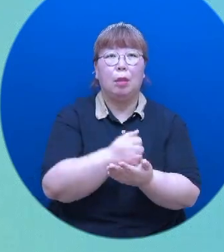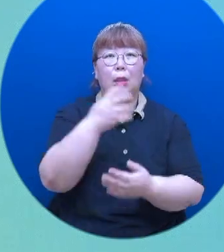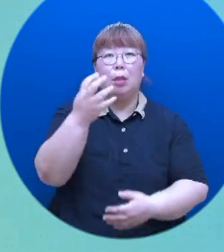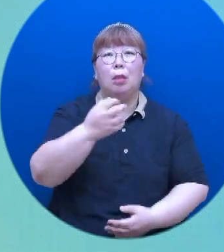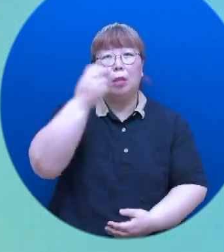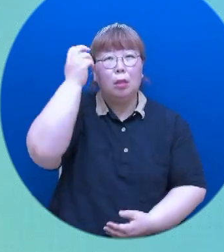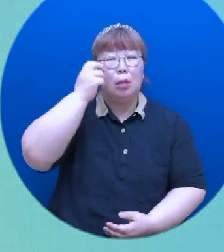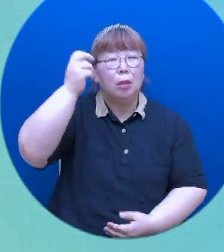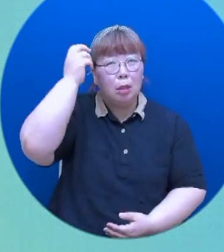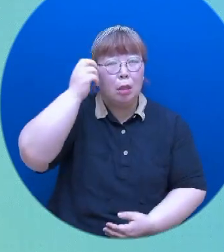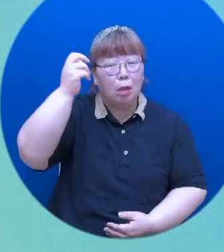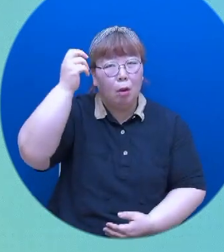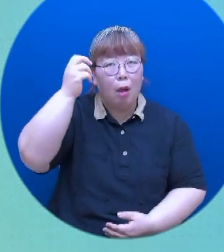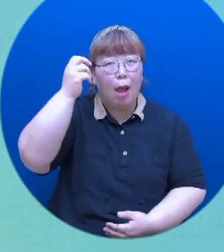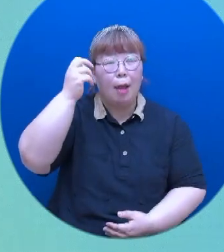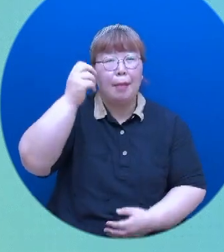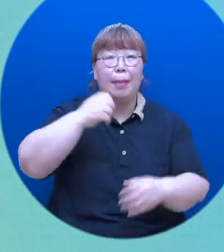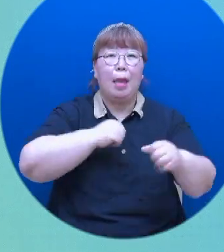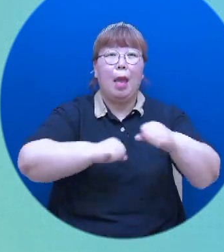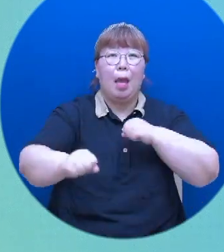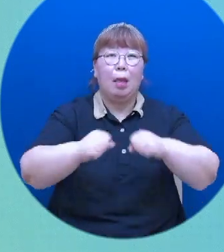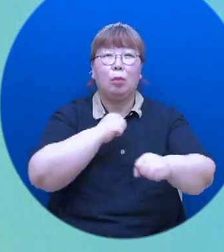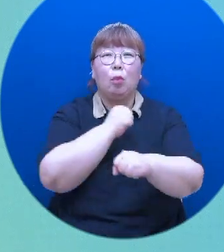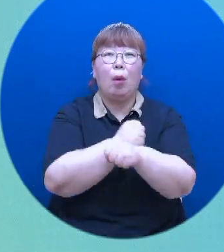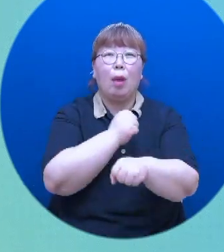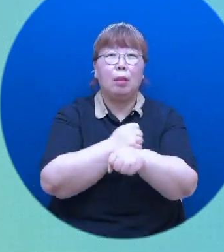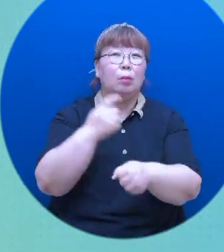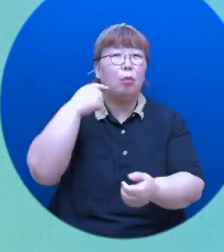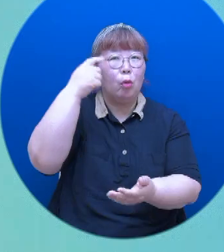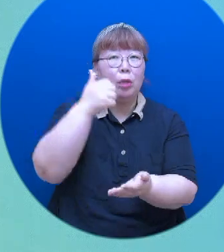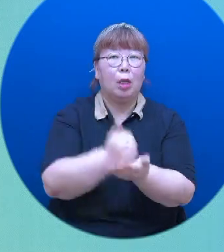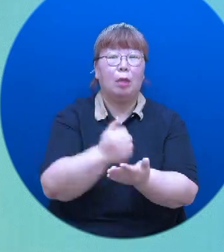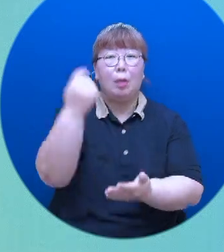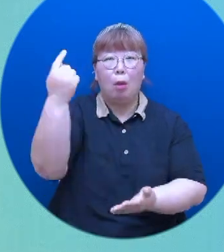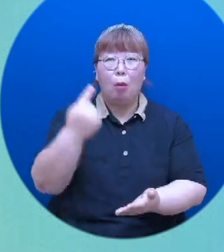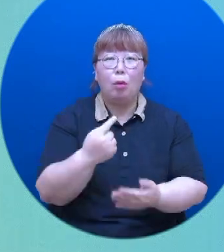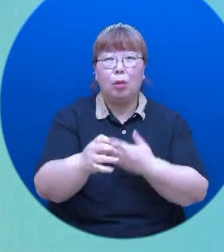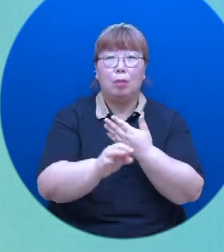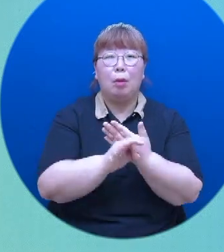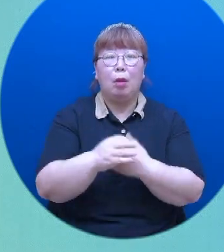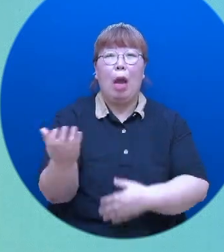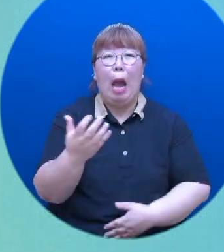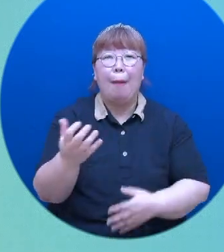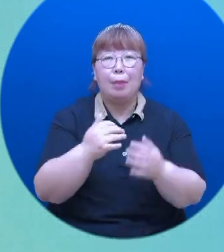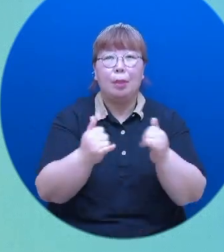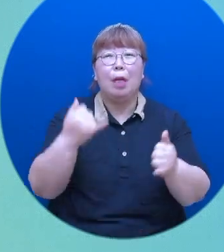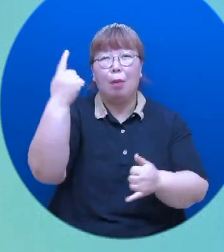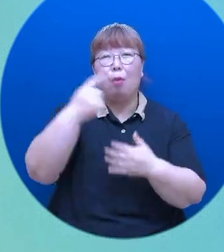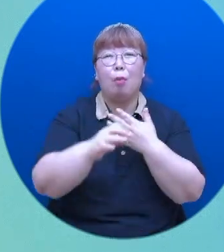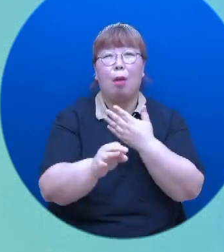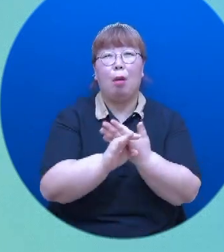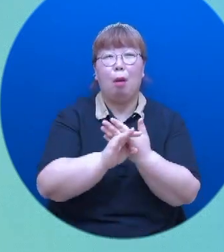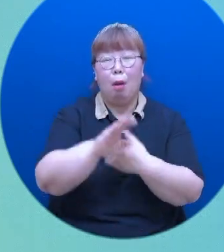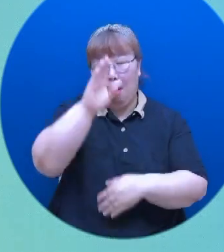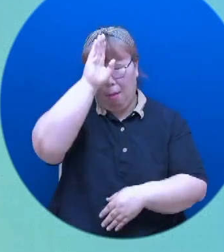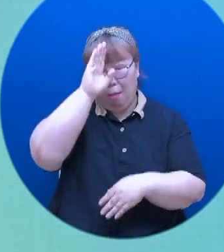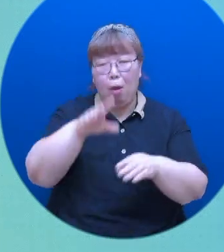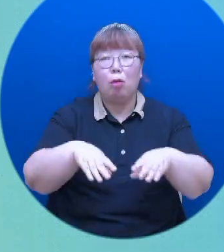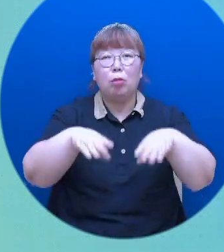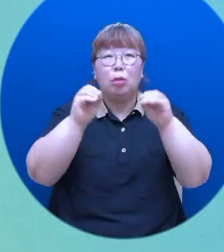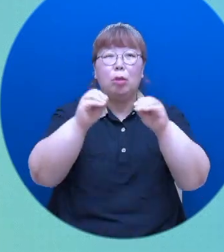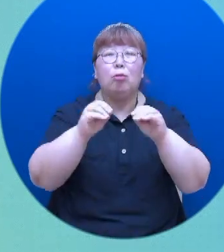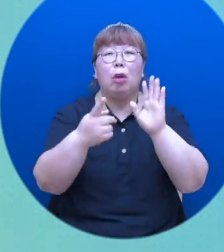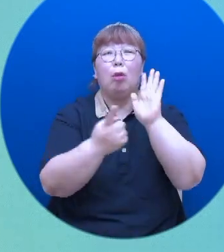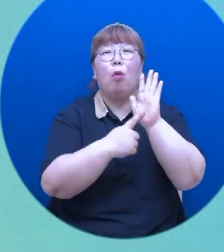행하는 목사님이 집회를 하게 되는데 아픈 분들 와서 치유받으라고